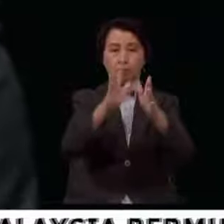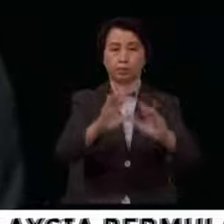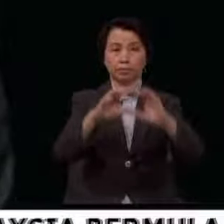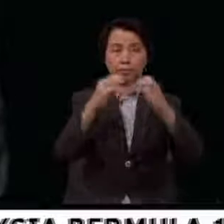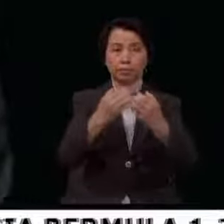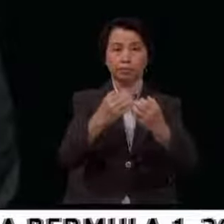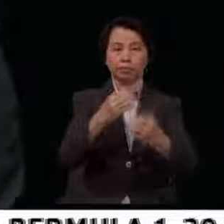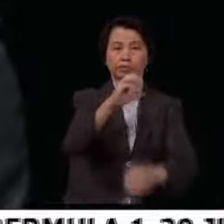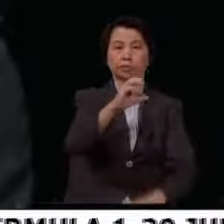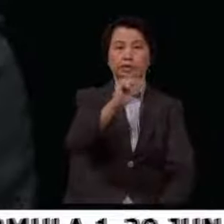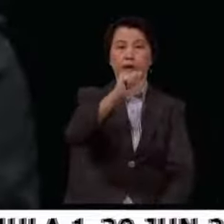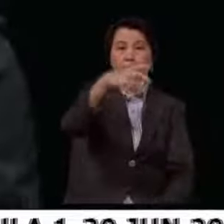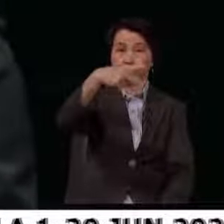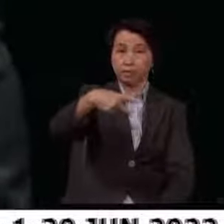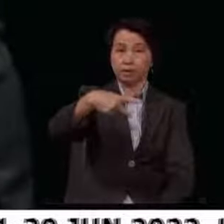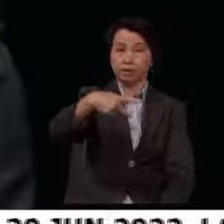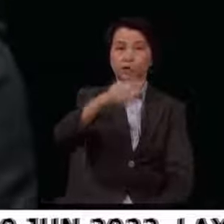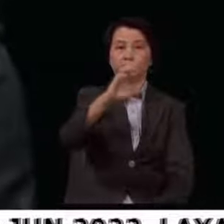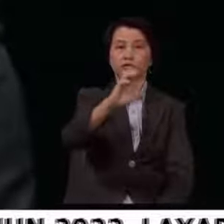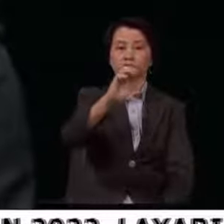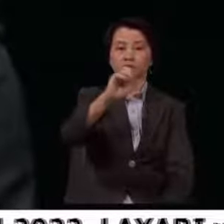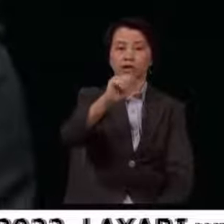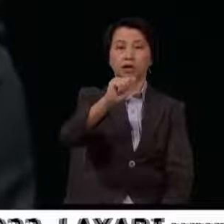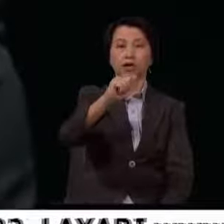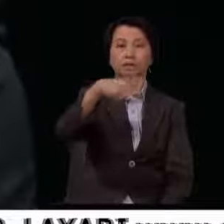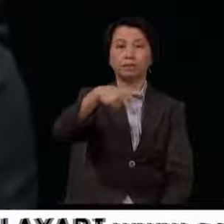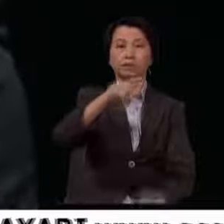ini 6 dibuat